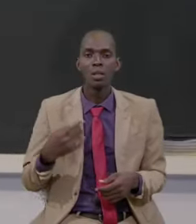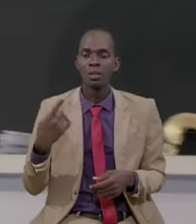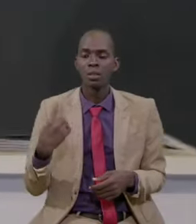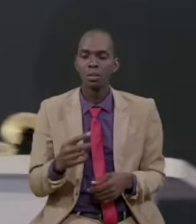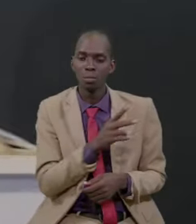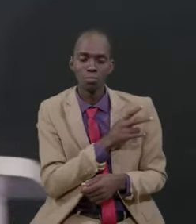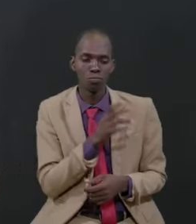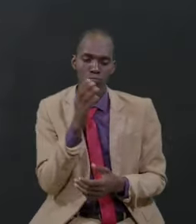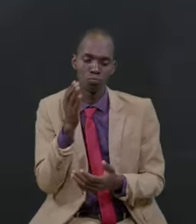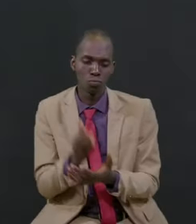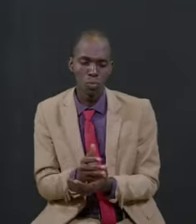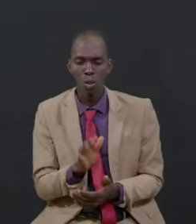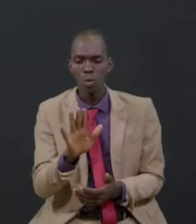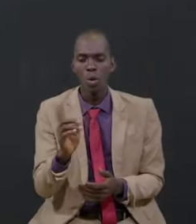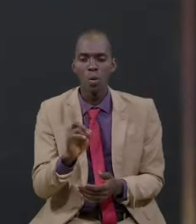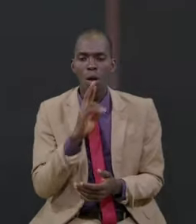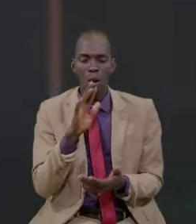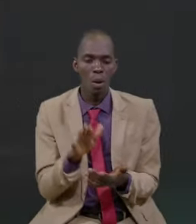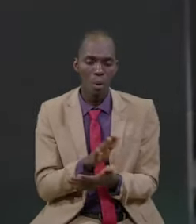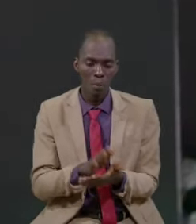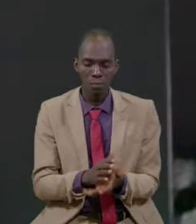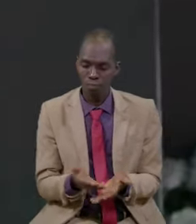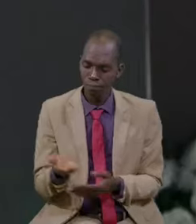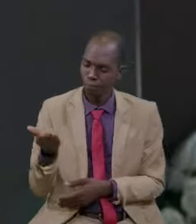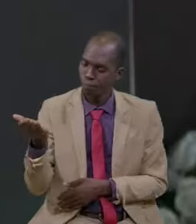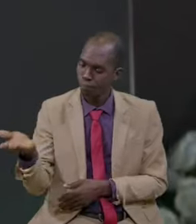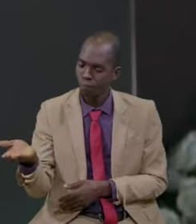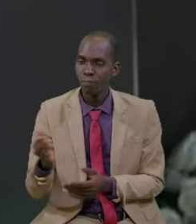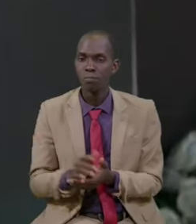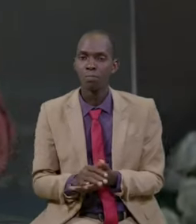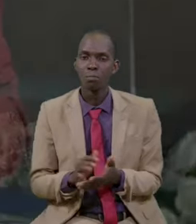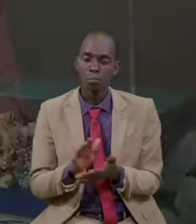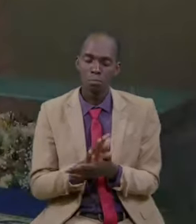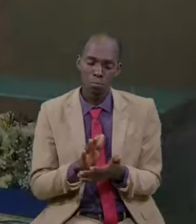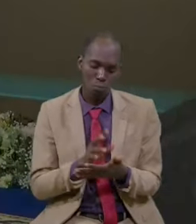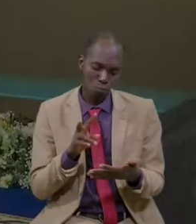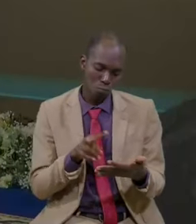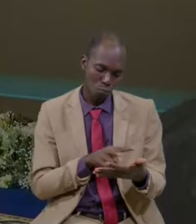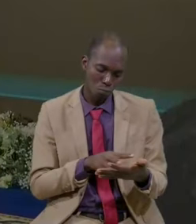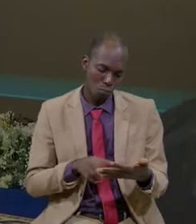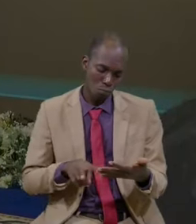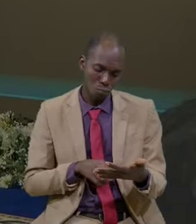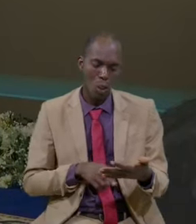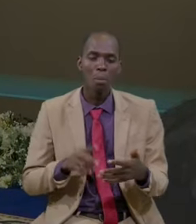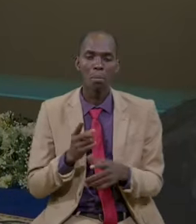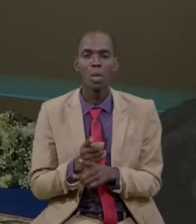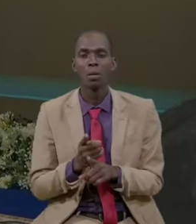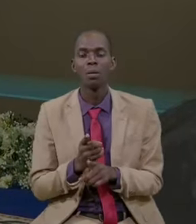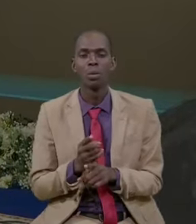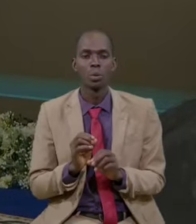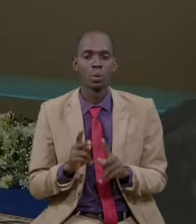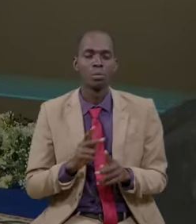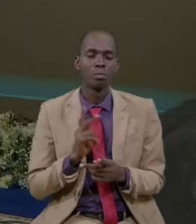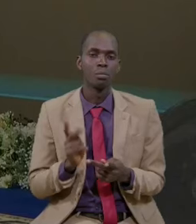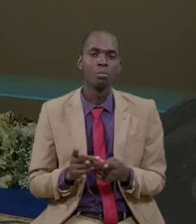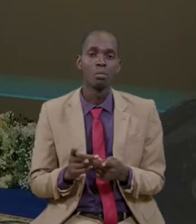conduisait. Et comme il conduisait, au point de contrôle, ah ben tel papier, il a sorti tous les papiers.